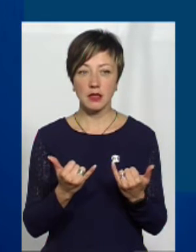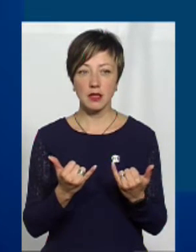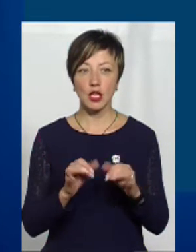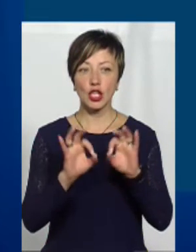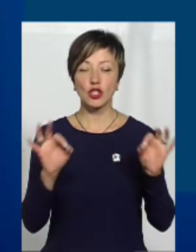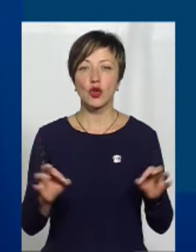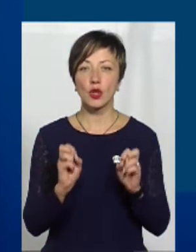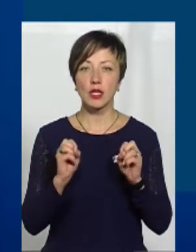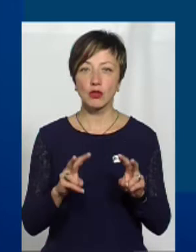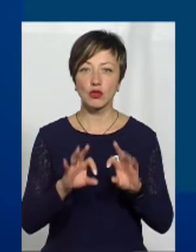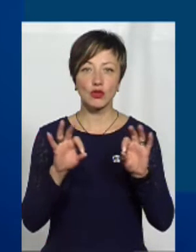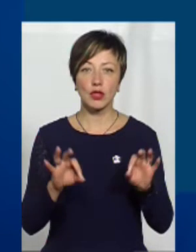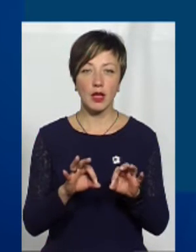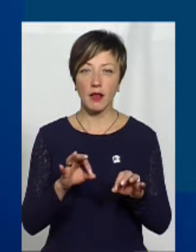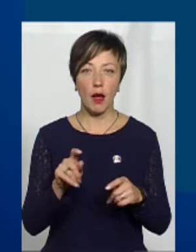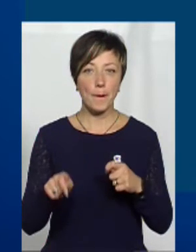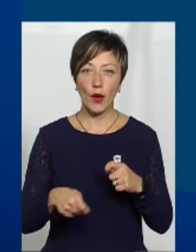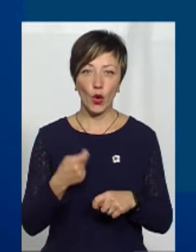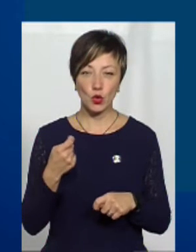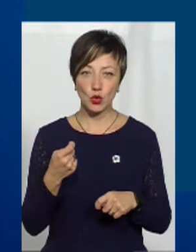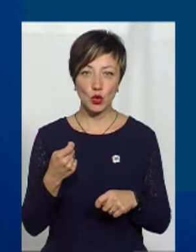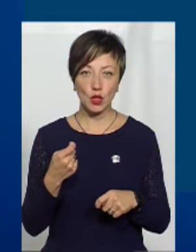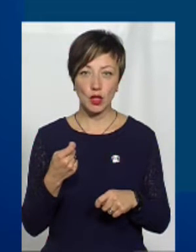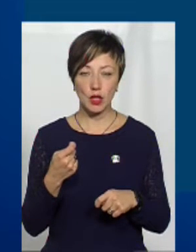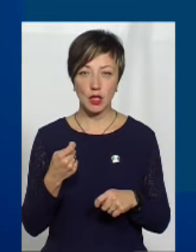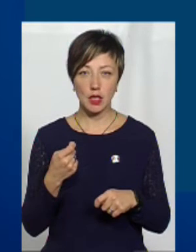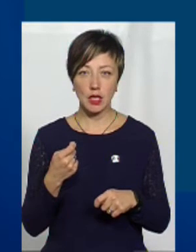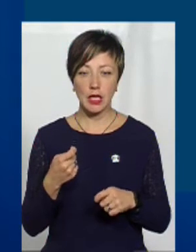і жодним чином не порушує